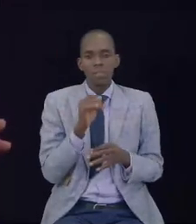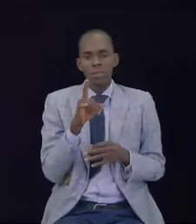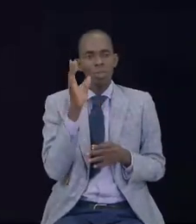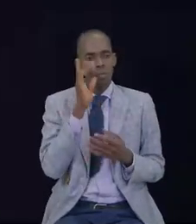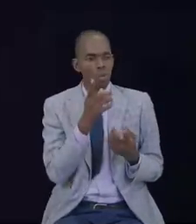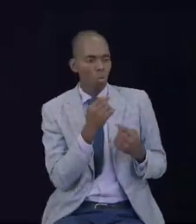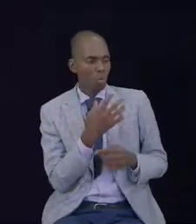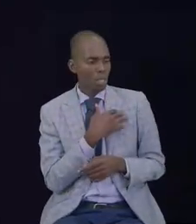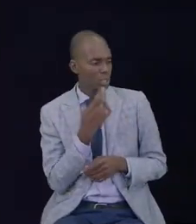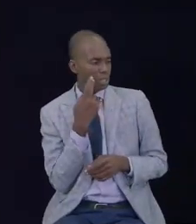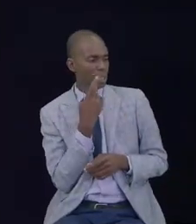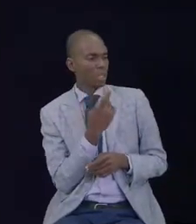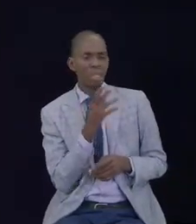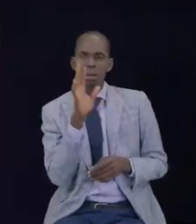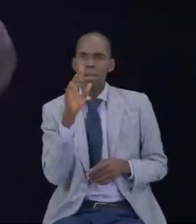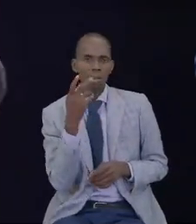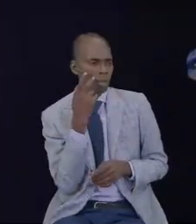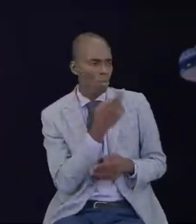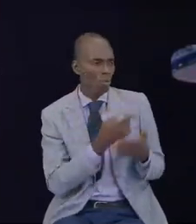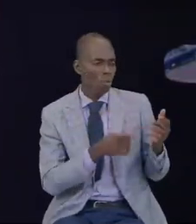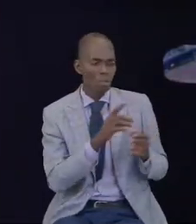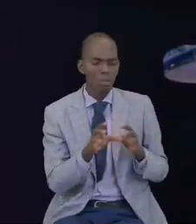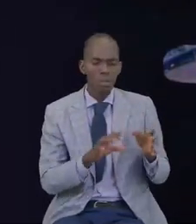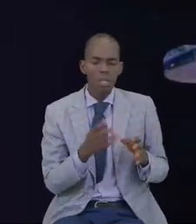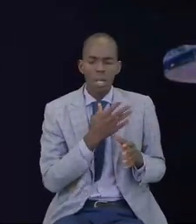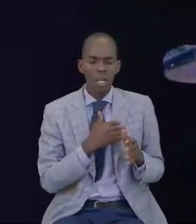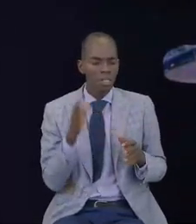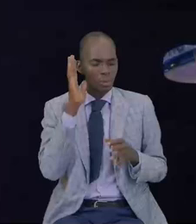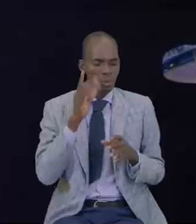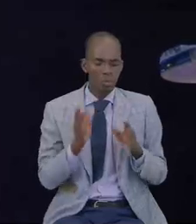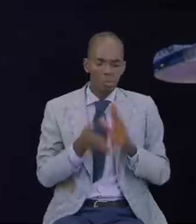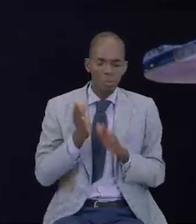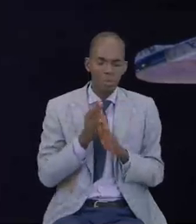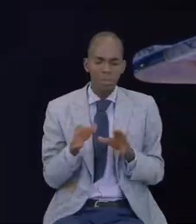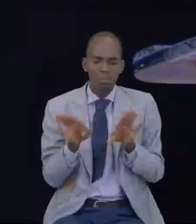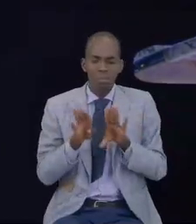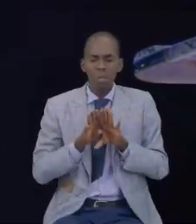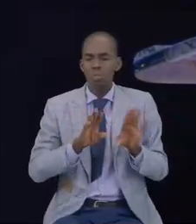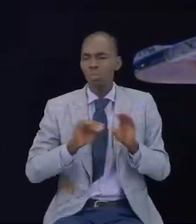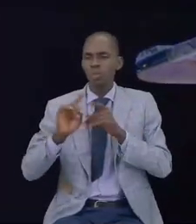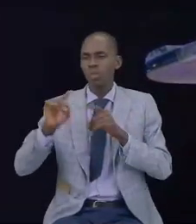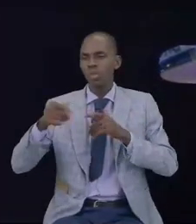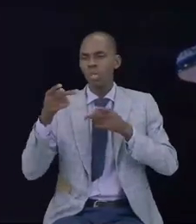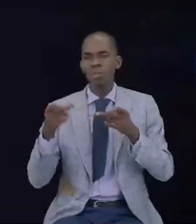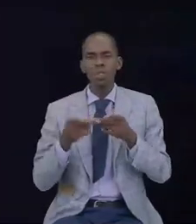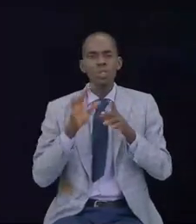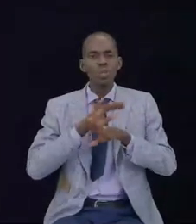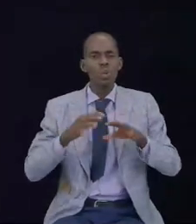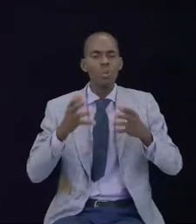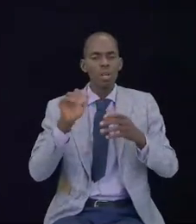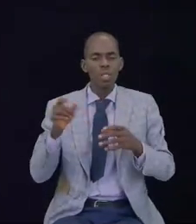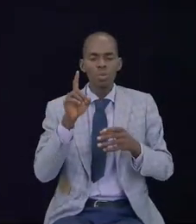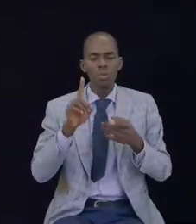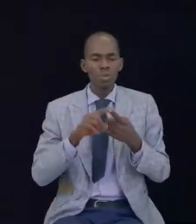ce qu'ils font, ils se précipitent et ils vont ailleurs. Ils ne veulent pas que les gens voient que voici là où ils